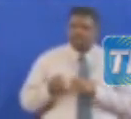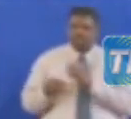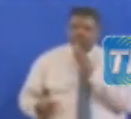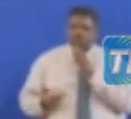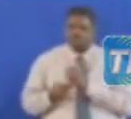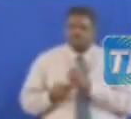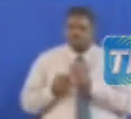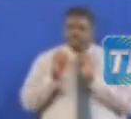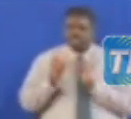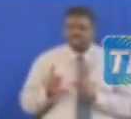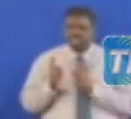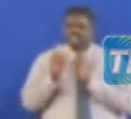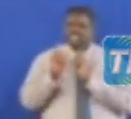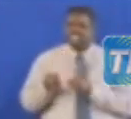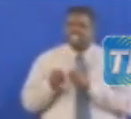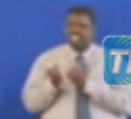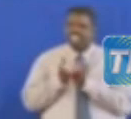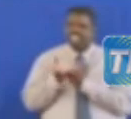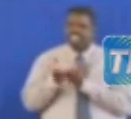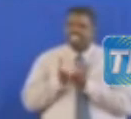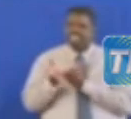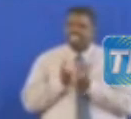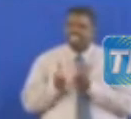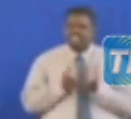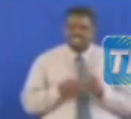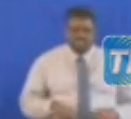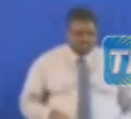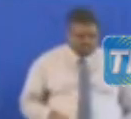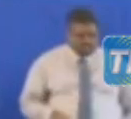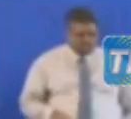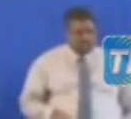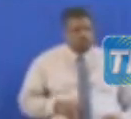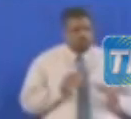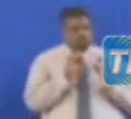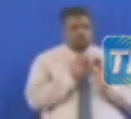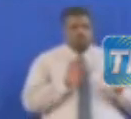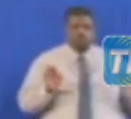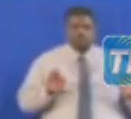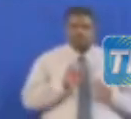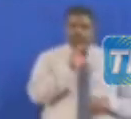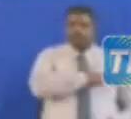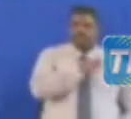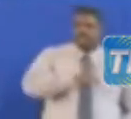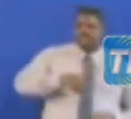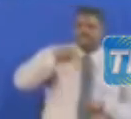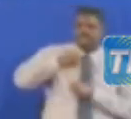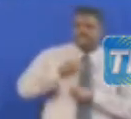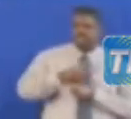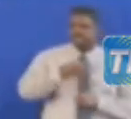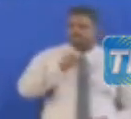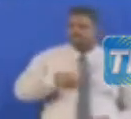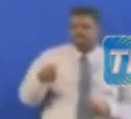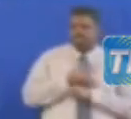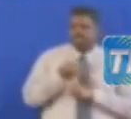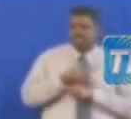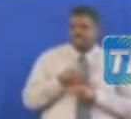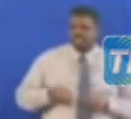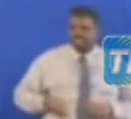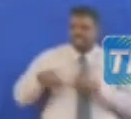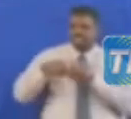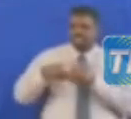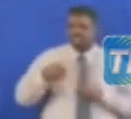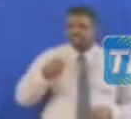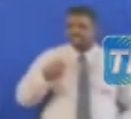wa Teacher Service Commission Management Information System na kuboresha mazingira ya kazi kwa wafanyakazi wa tume yetu ya